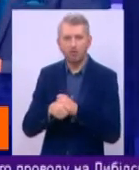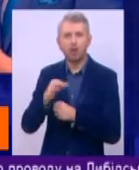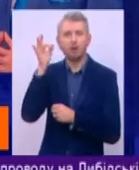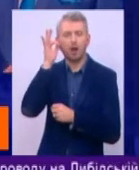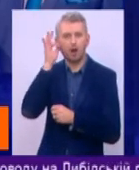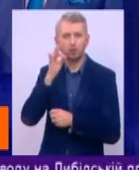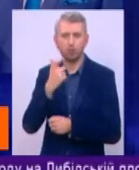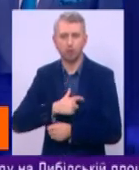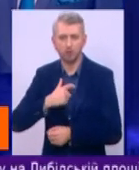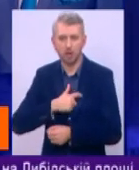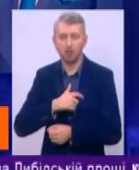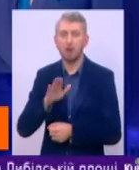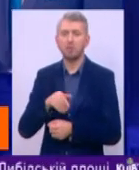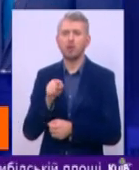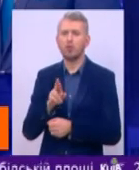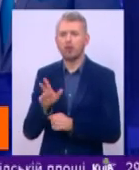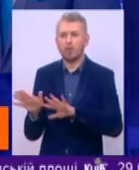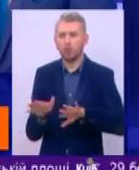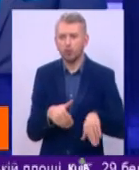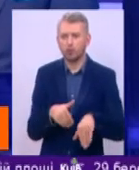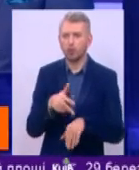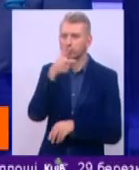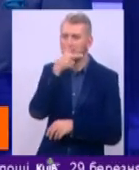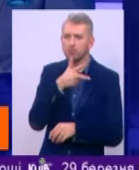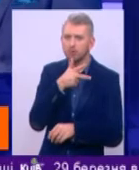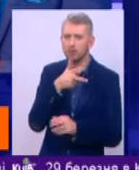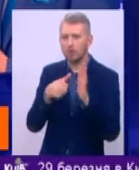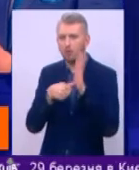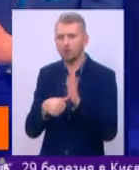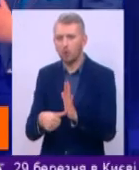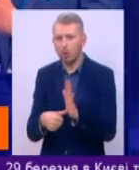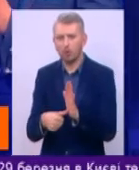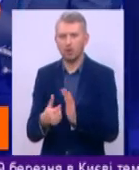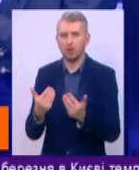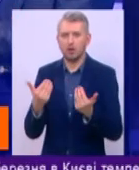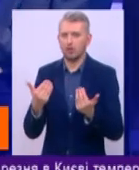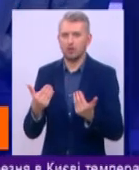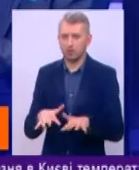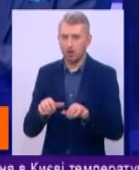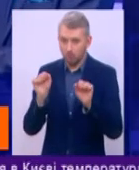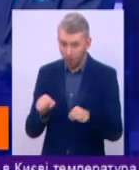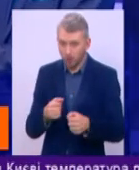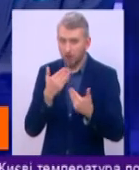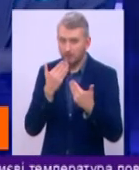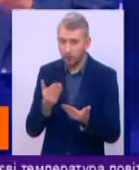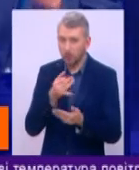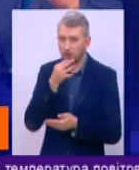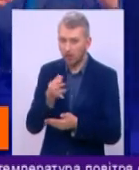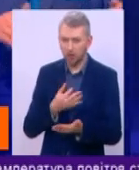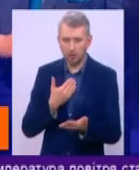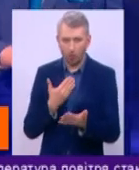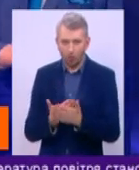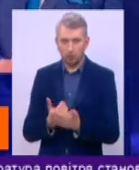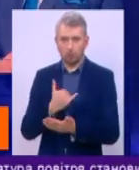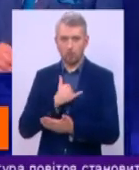знати. Після того, як минуло, 3 місяці, півроку, можна звернутися і сказати, ось